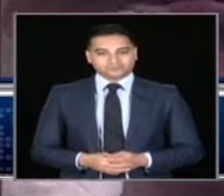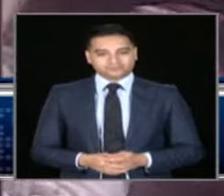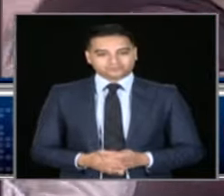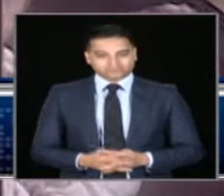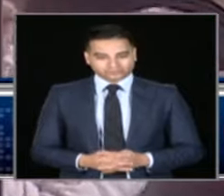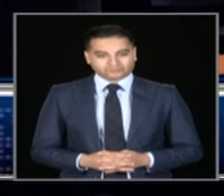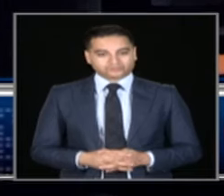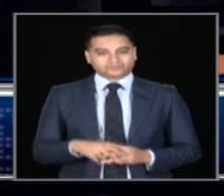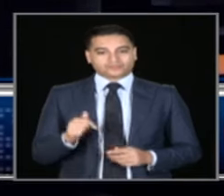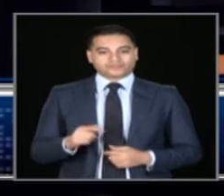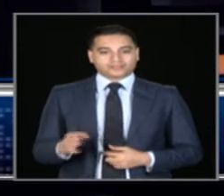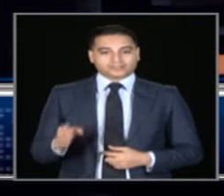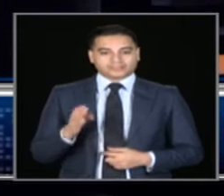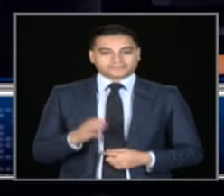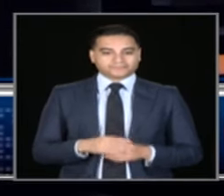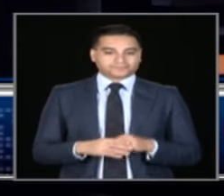في إجابة؟